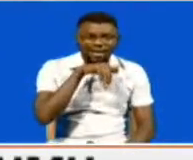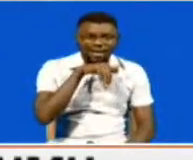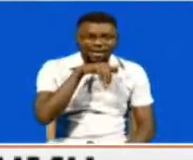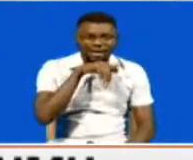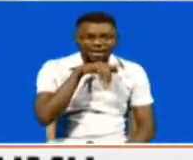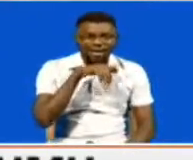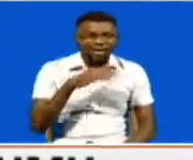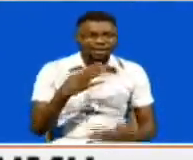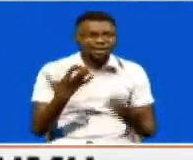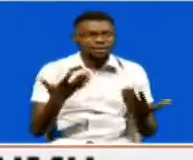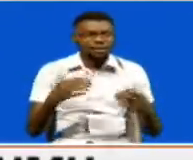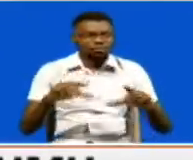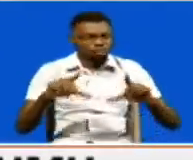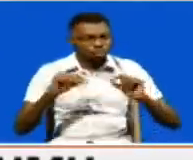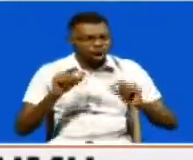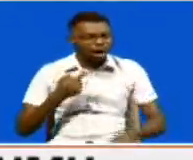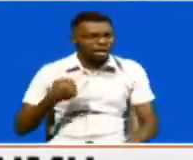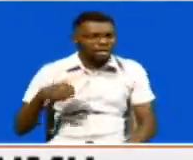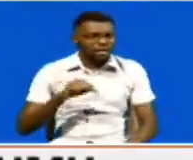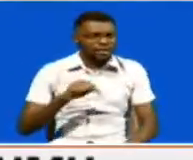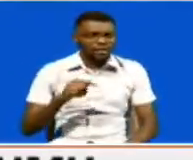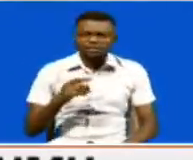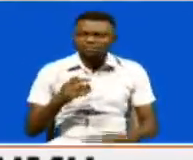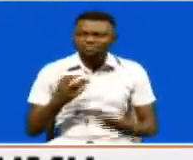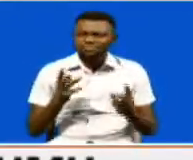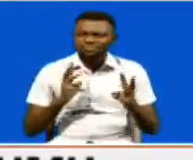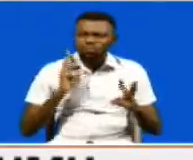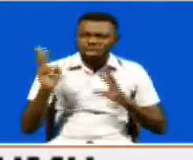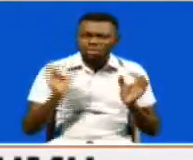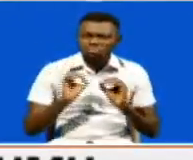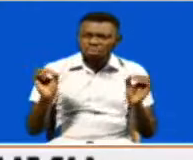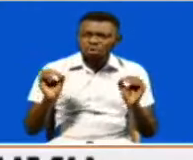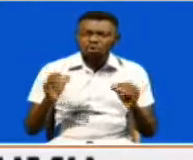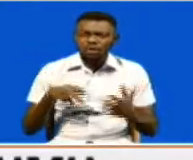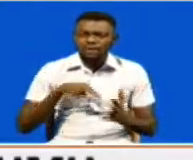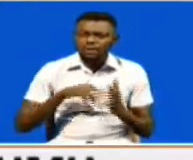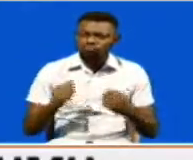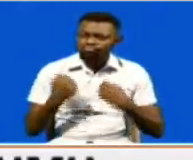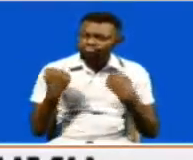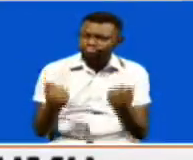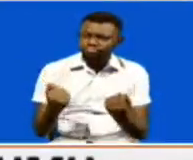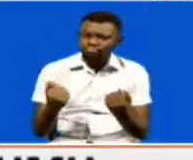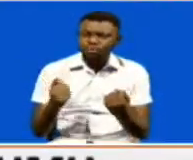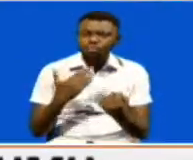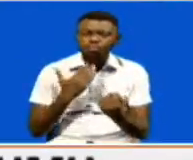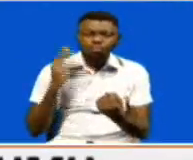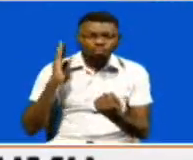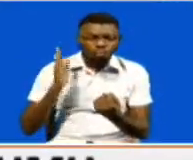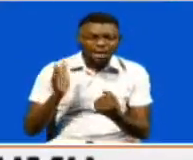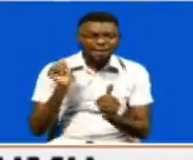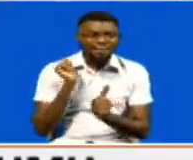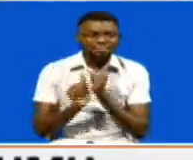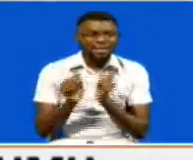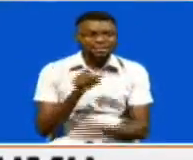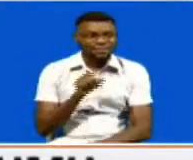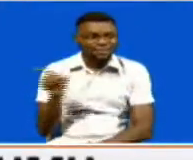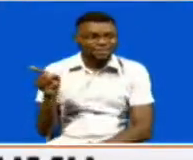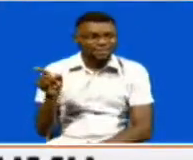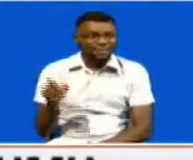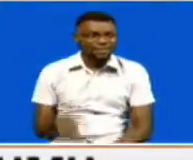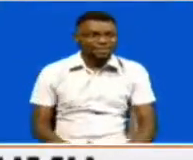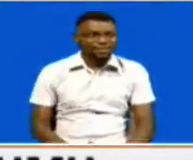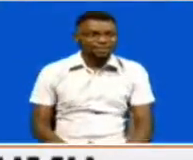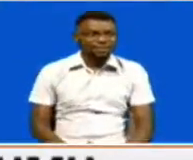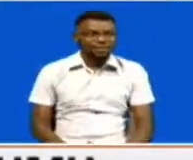Hatutaki mchezo yoyote tena, tumesimama gangari. Wakileta mchezo tutadili na hao vile inatakikana. Raila bado iko.